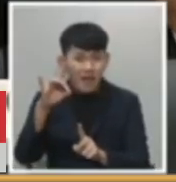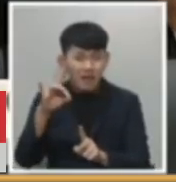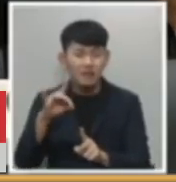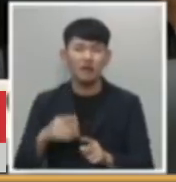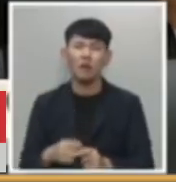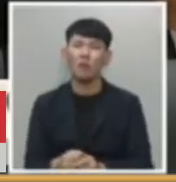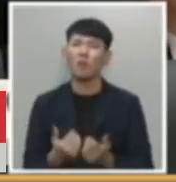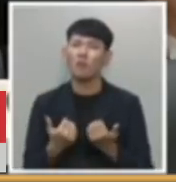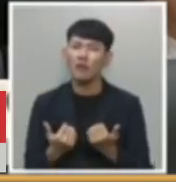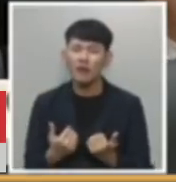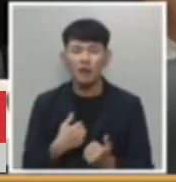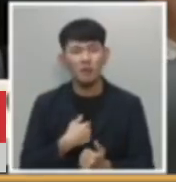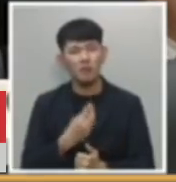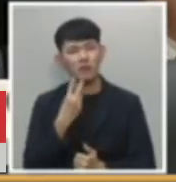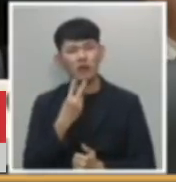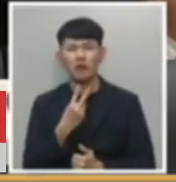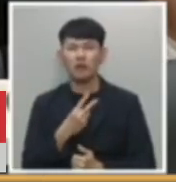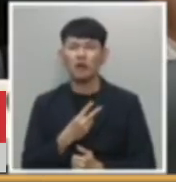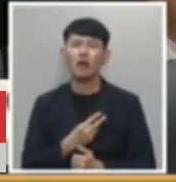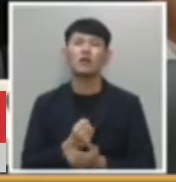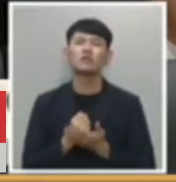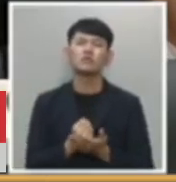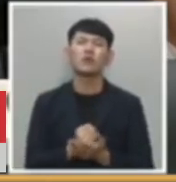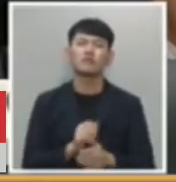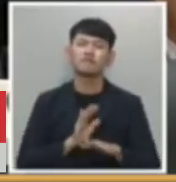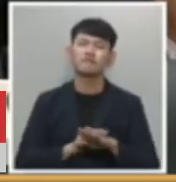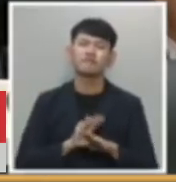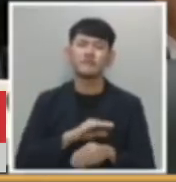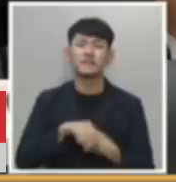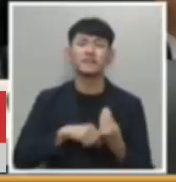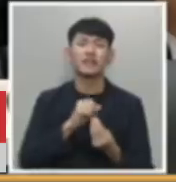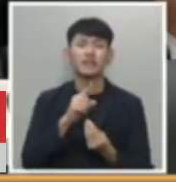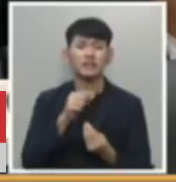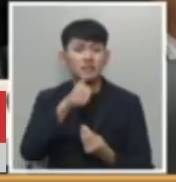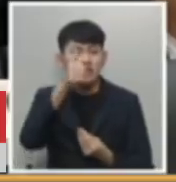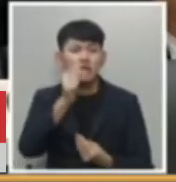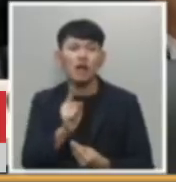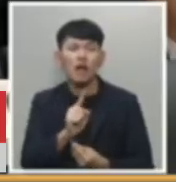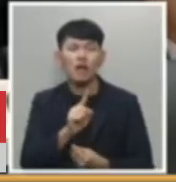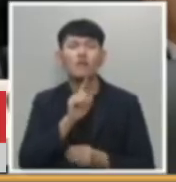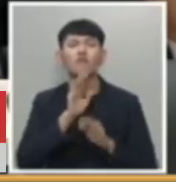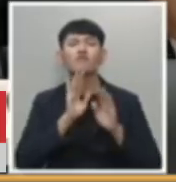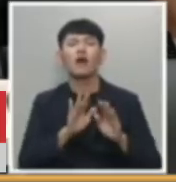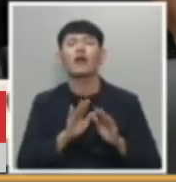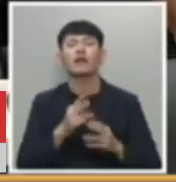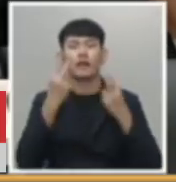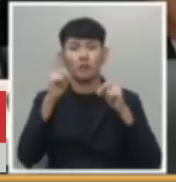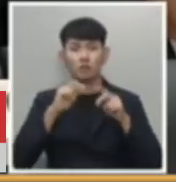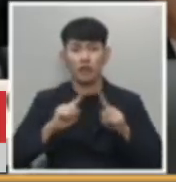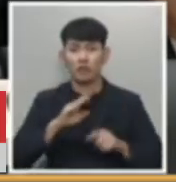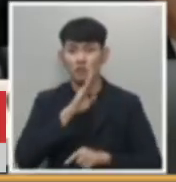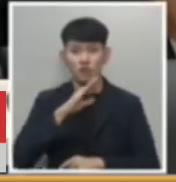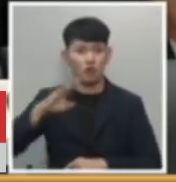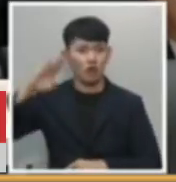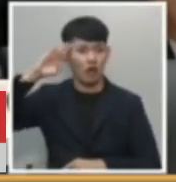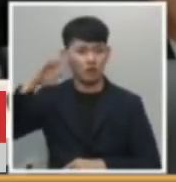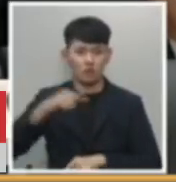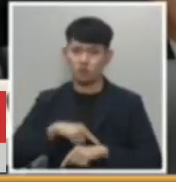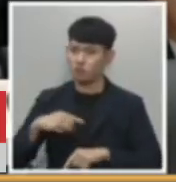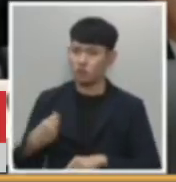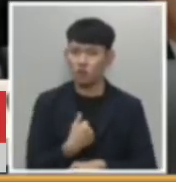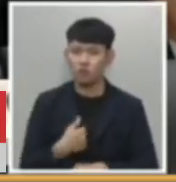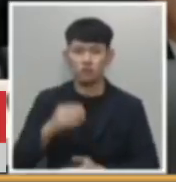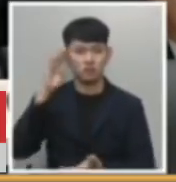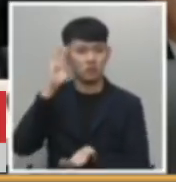วอย่างนี้เนี่ยนะครับมันจะไปกระตุ้นเศรษฐกิจยังไงฝากท่านนายกไปเช็คดูครับแต่ถ้าของทหารนี่เร็วครับท่านประธานของตำรว